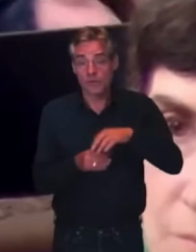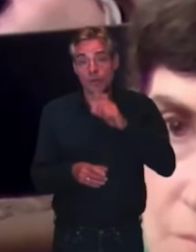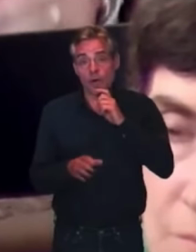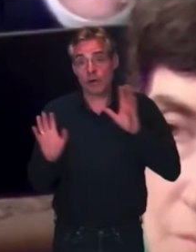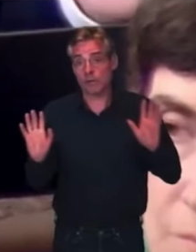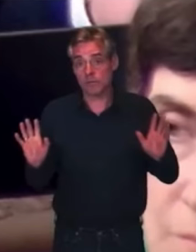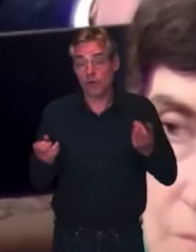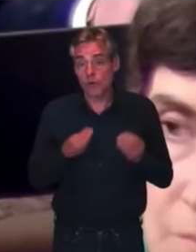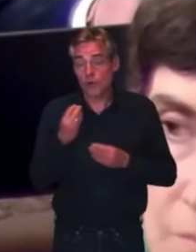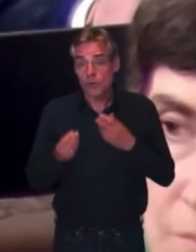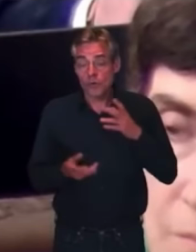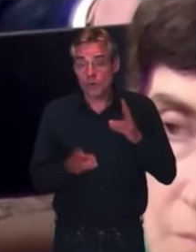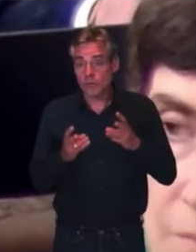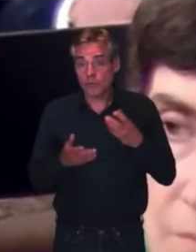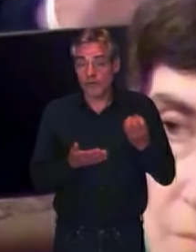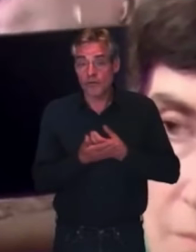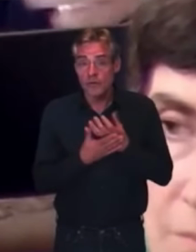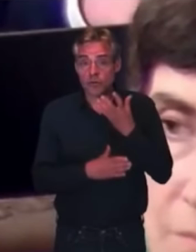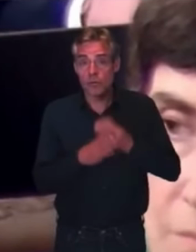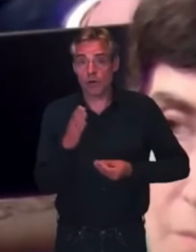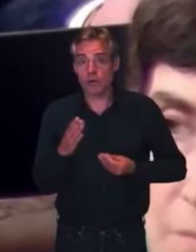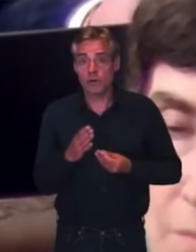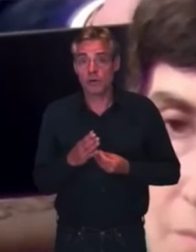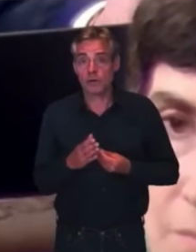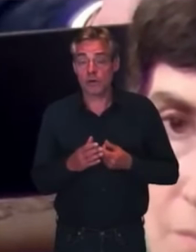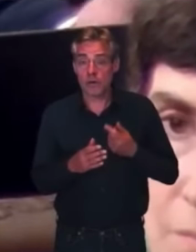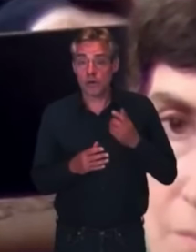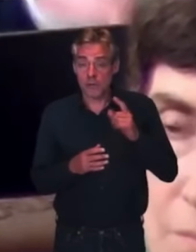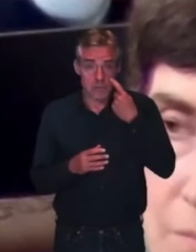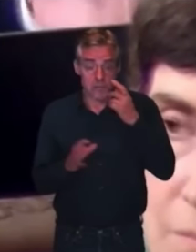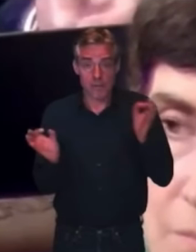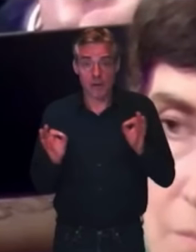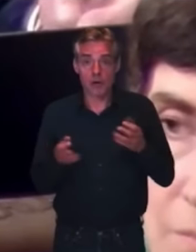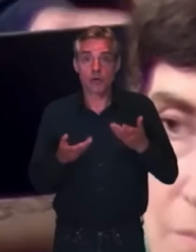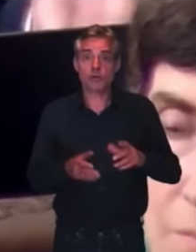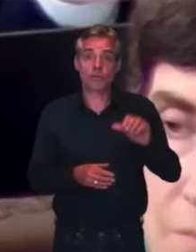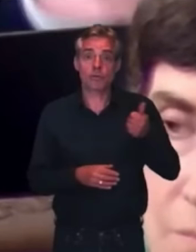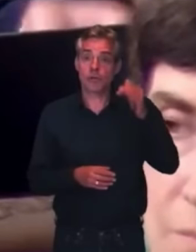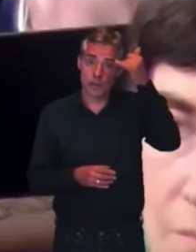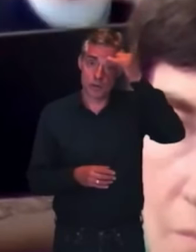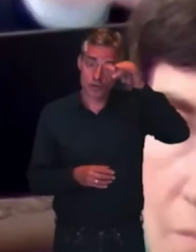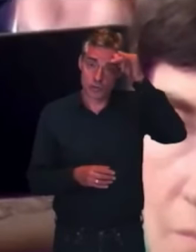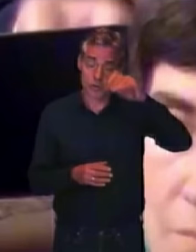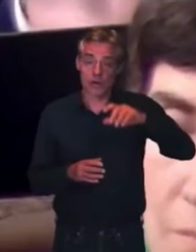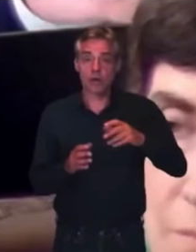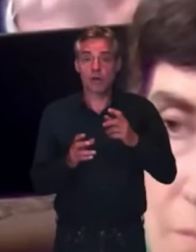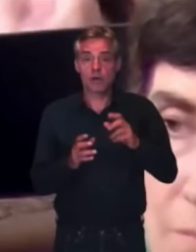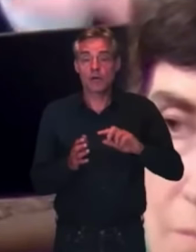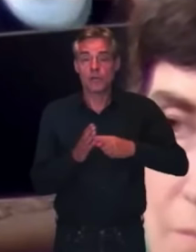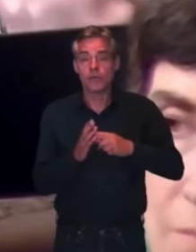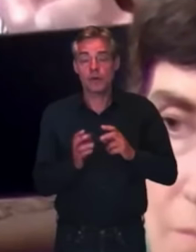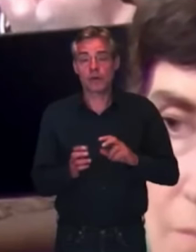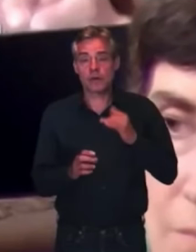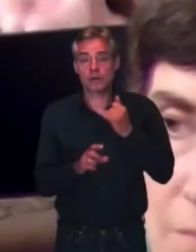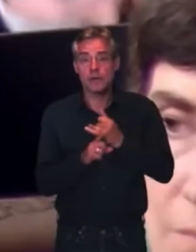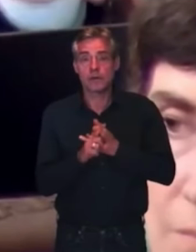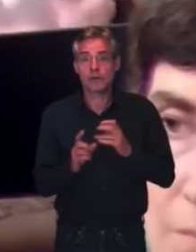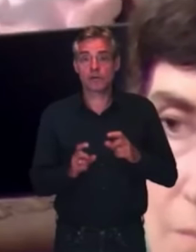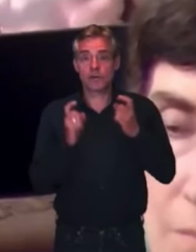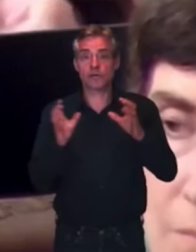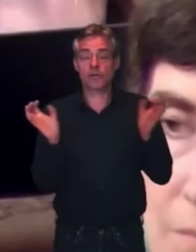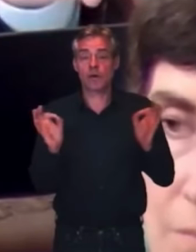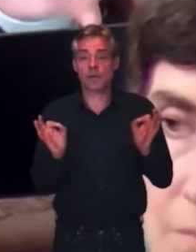décidée. Ou alors je ne lis pas les mêmes journaux que vous, je n'ai pas les mêmes informations, mais au 1er juillet, il n'y aura pas de revalorisation du point d'indice en 2023,